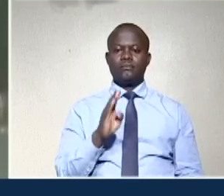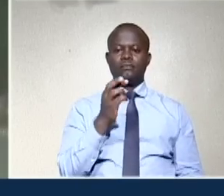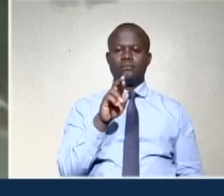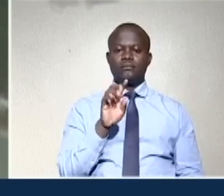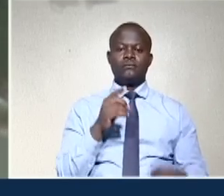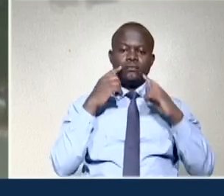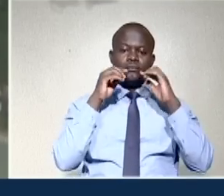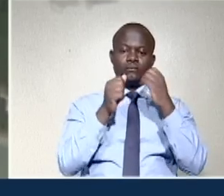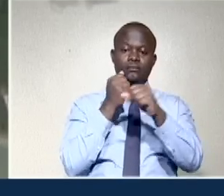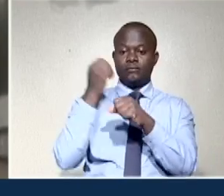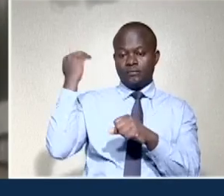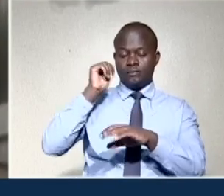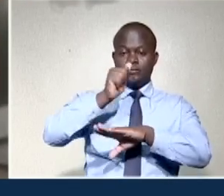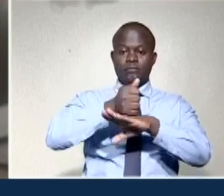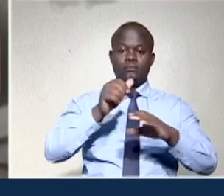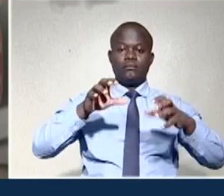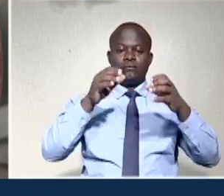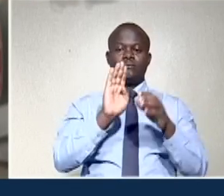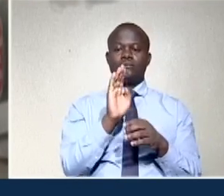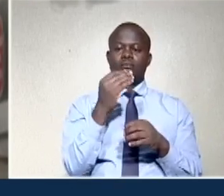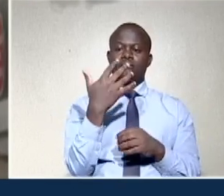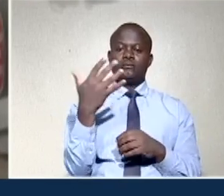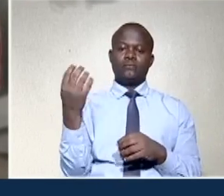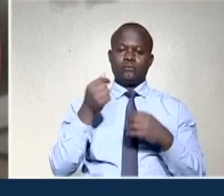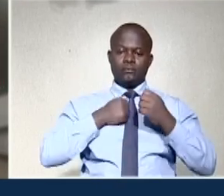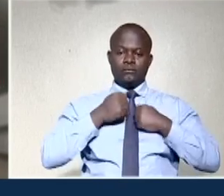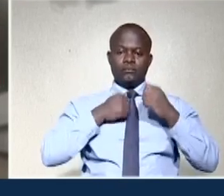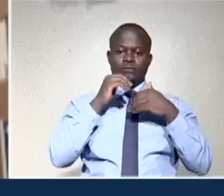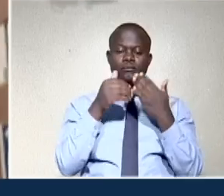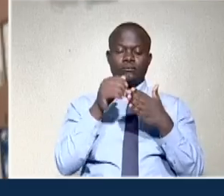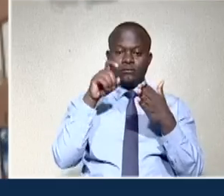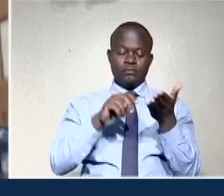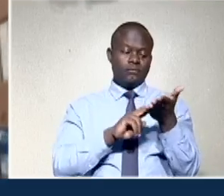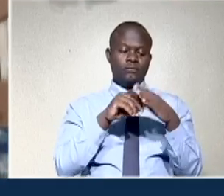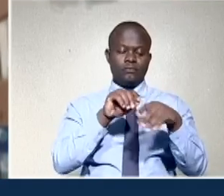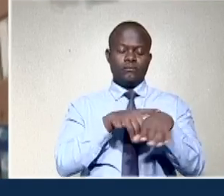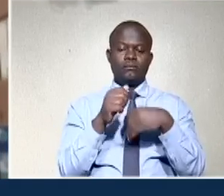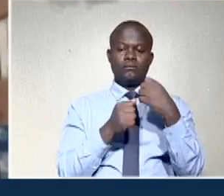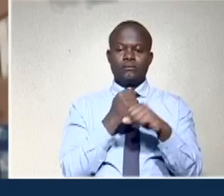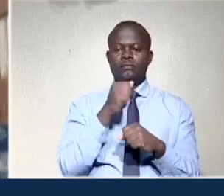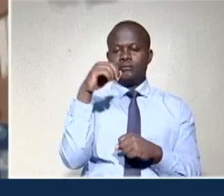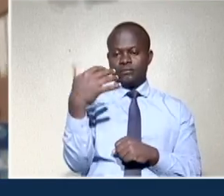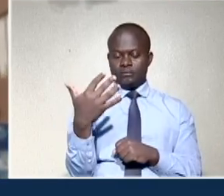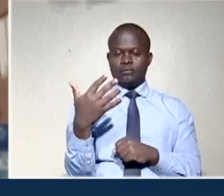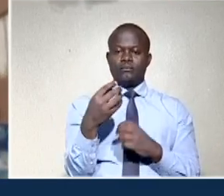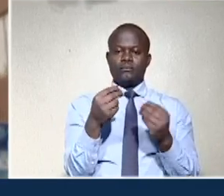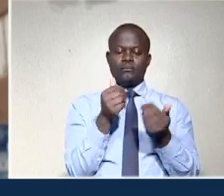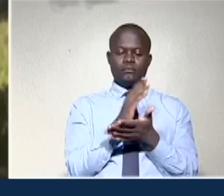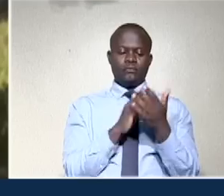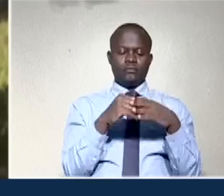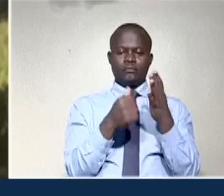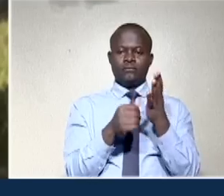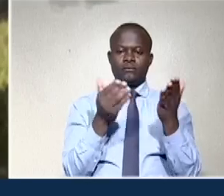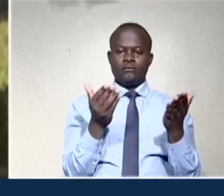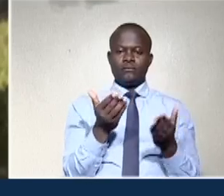ko umwaka ushize yashyizeho igihe cya miliyari 55 z'amafaranga y'u Rwanda agomba gukoreshwa mu gihe cy'imyaka 5 gisubiza bimwe muri ibyo bibazo.